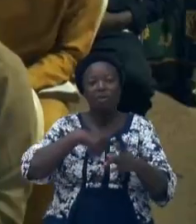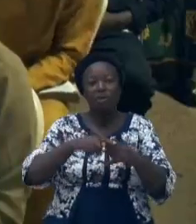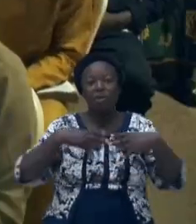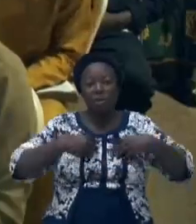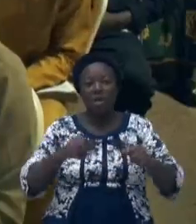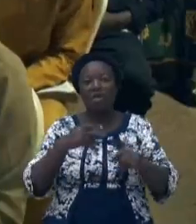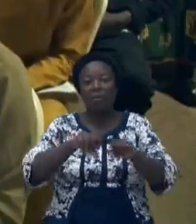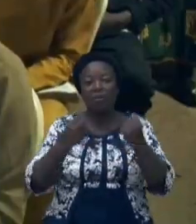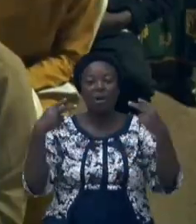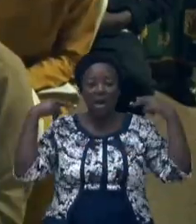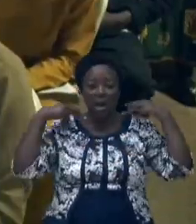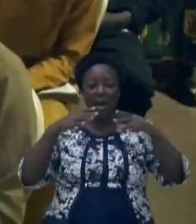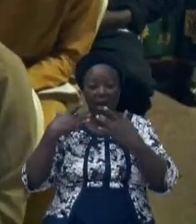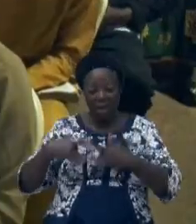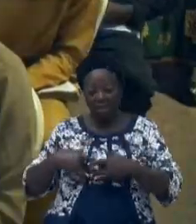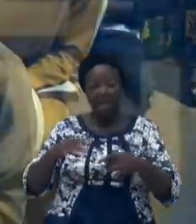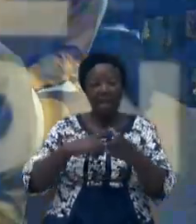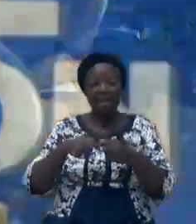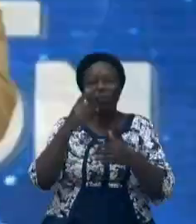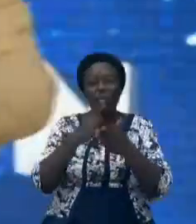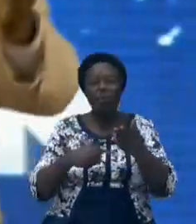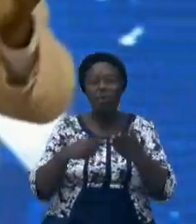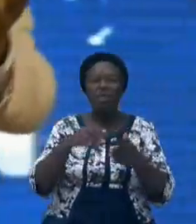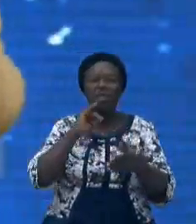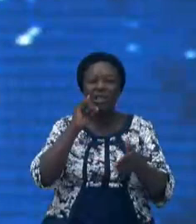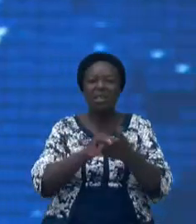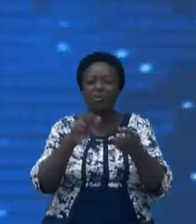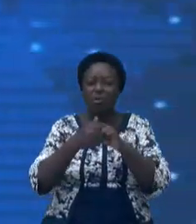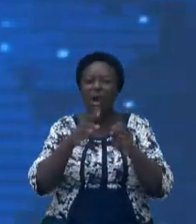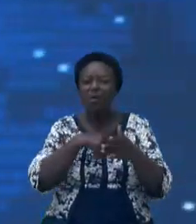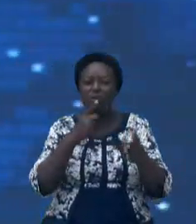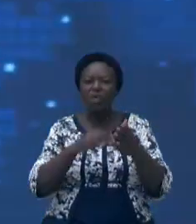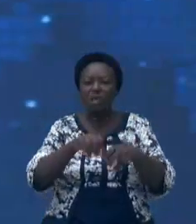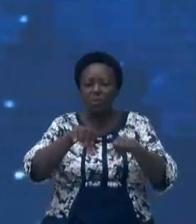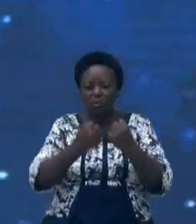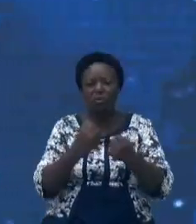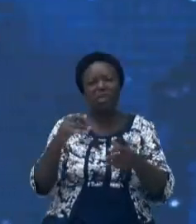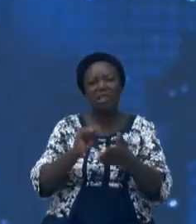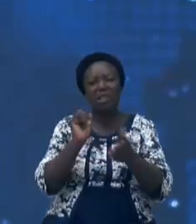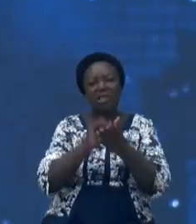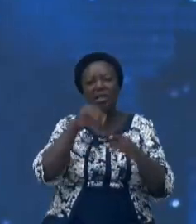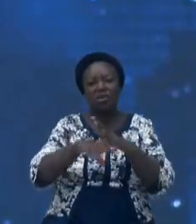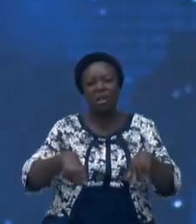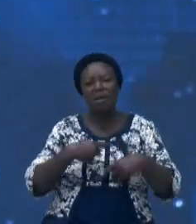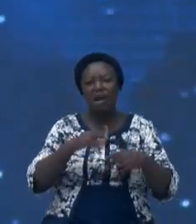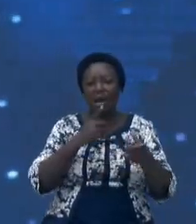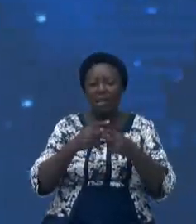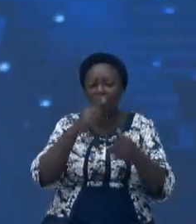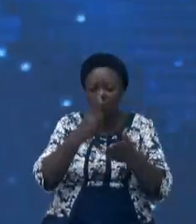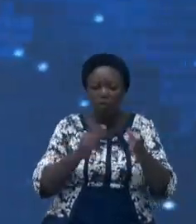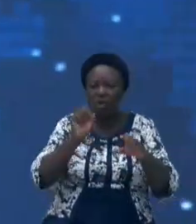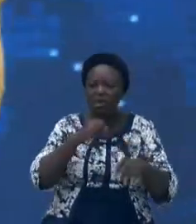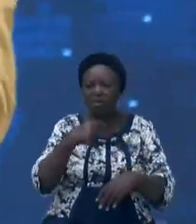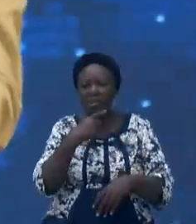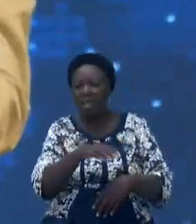il m'envoyait guérir ceux qui ont le coeur brisé sa tablette casque est le problème et celle ci est